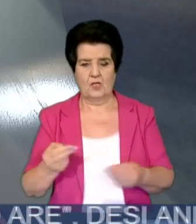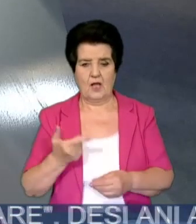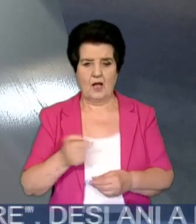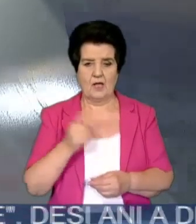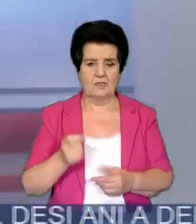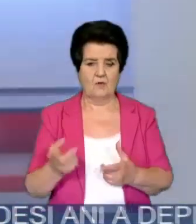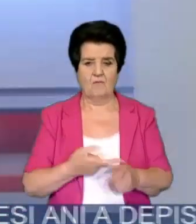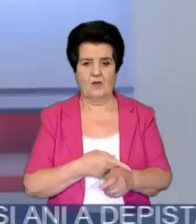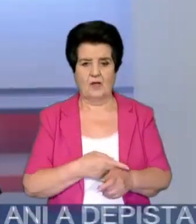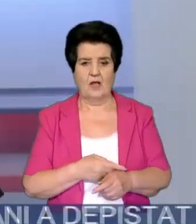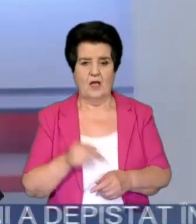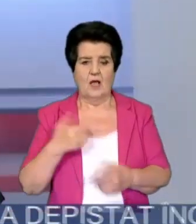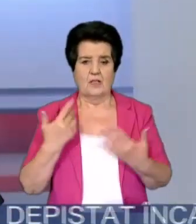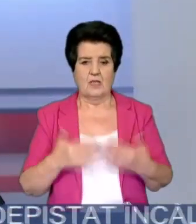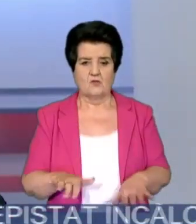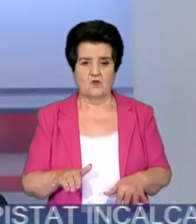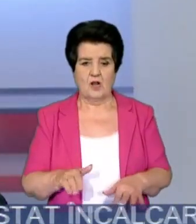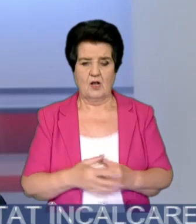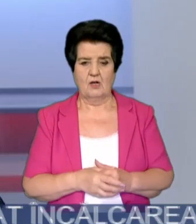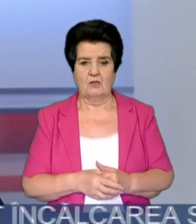Gazprom sau fără, pentru că deja